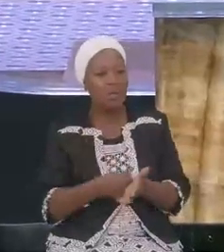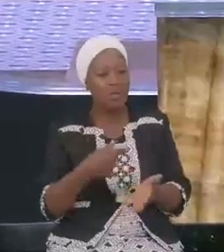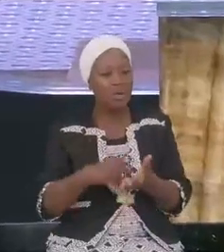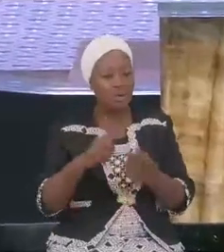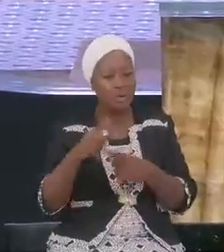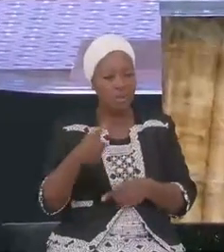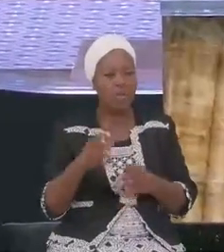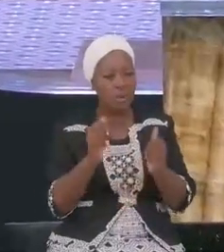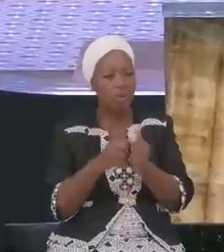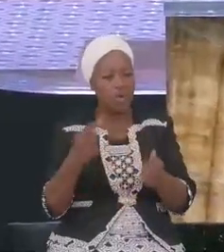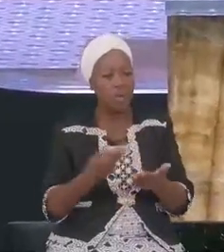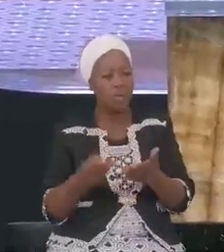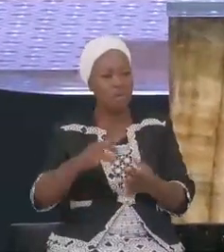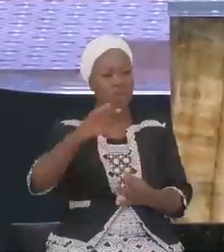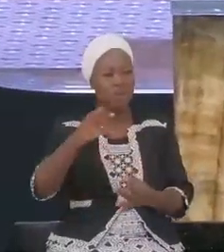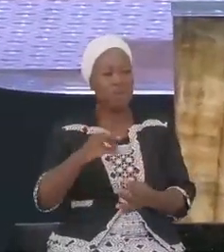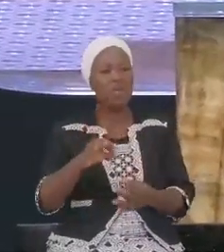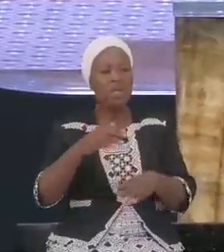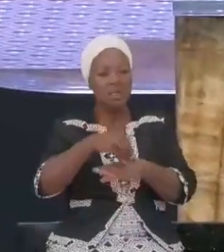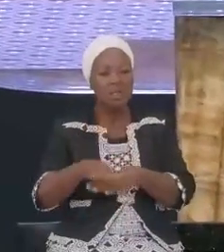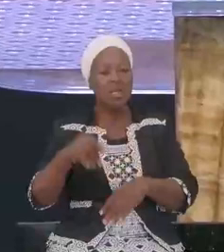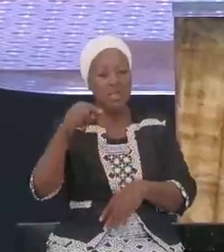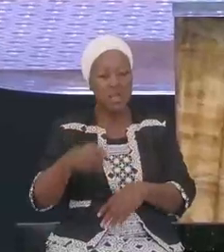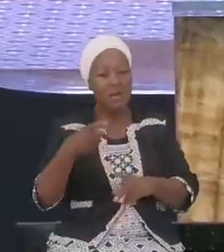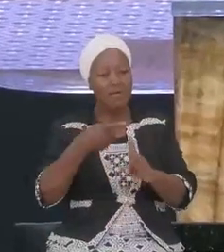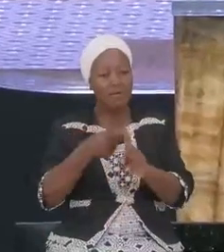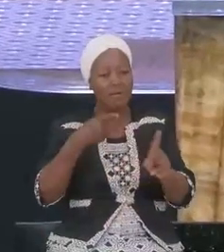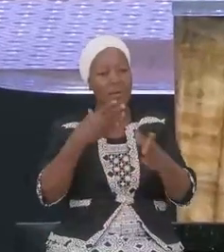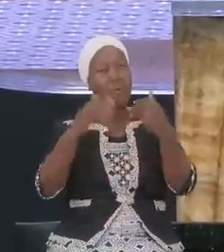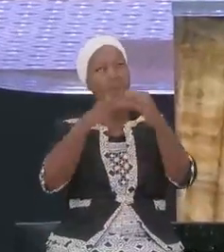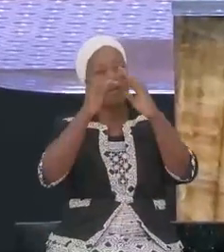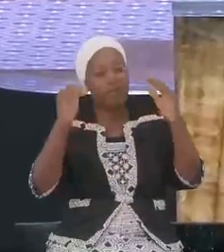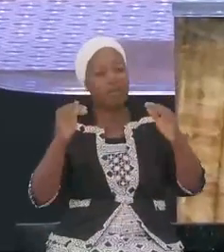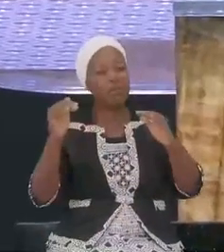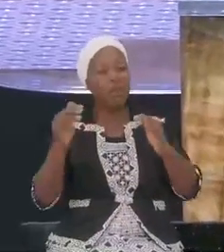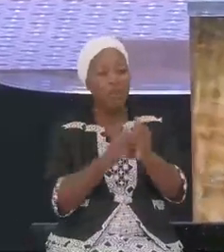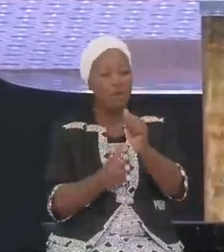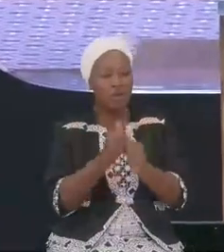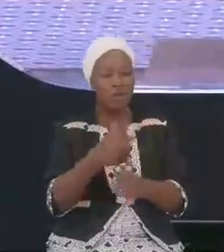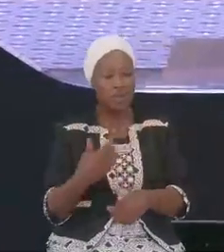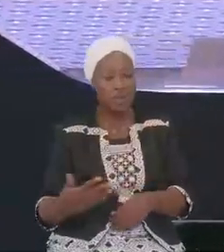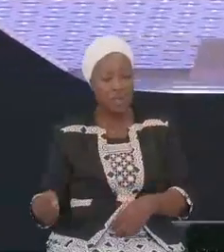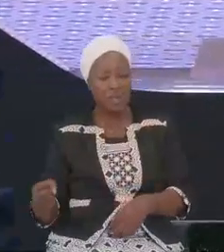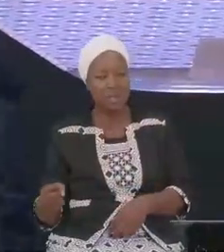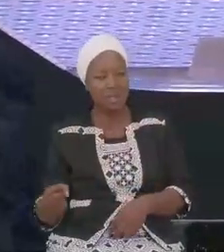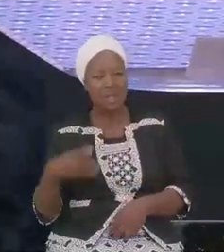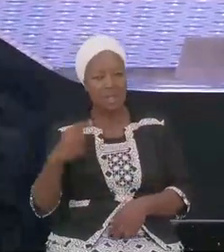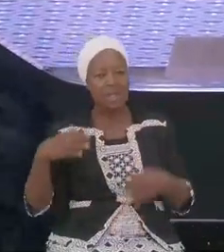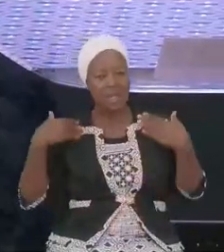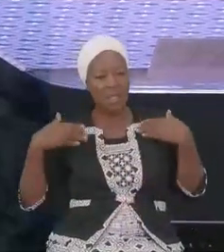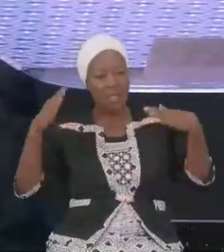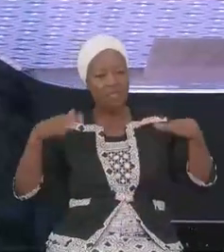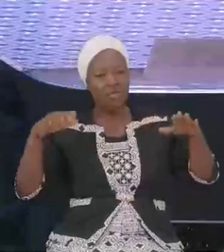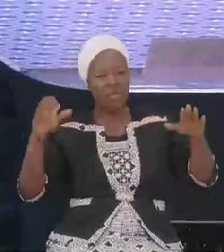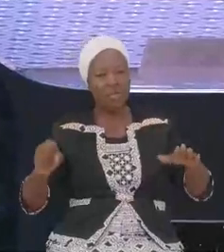l'évangile par le Saint-Esprit, envoyé du ciel, et dans lesquels les anges